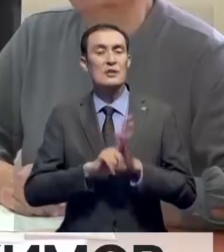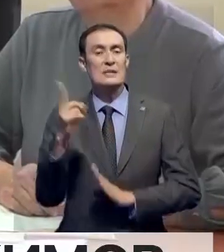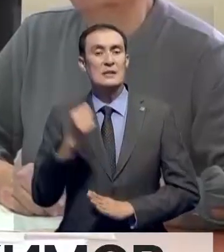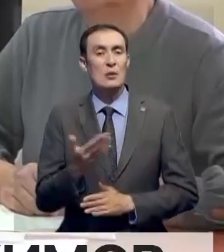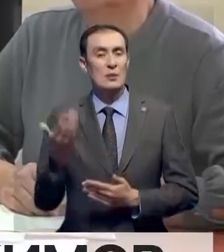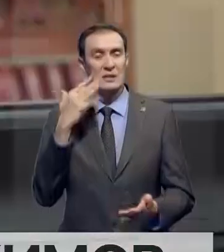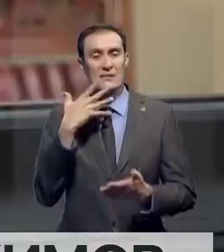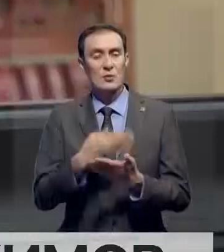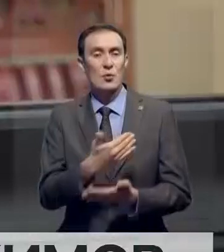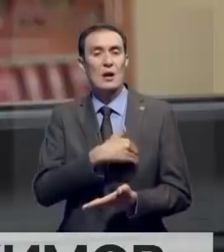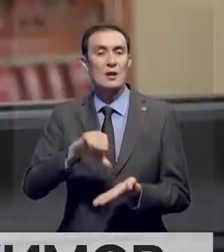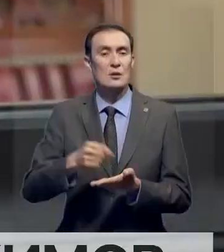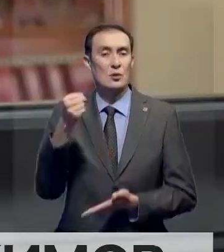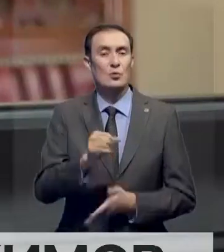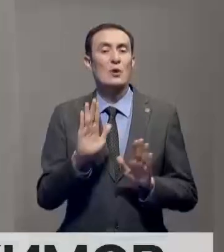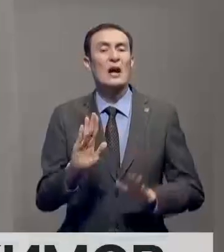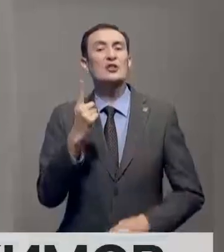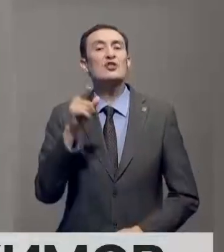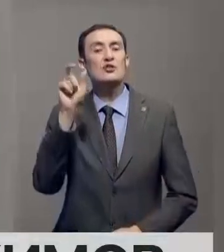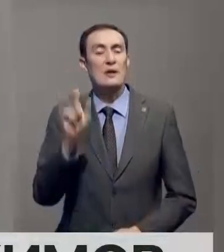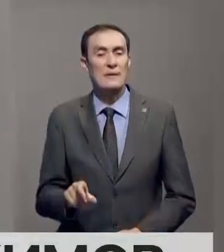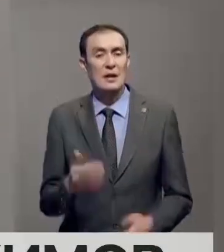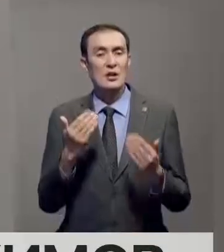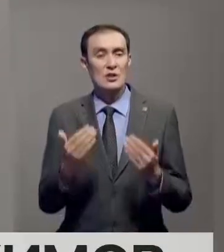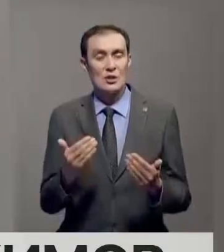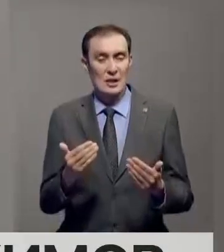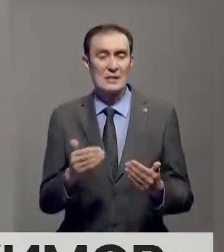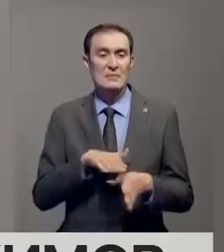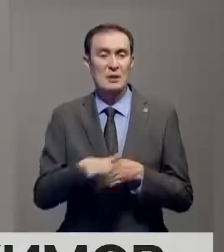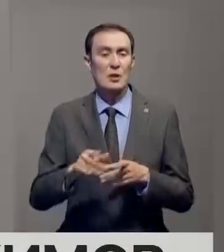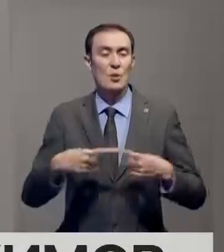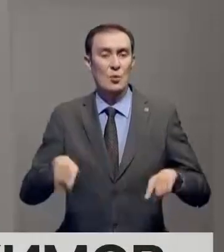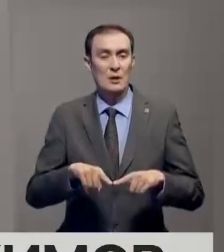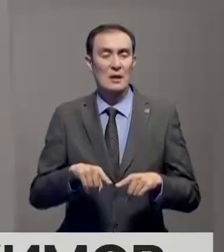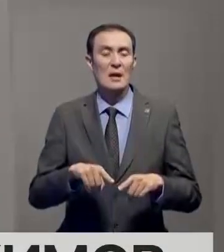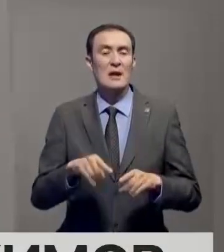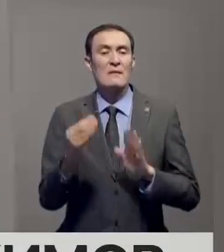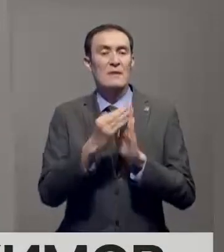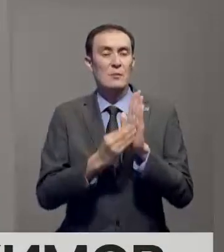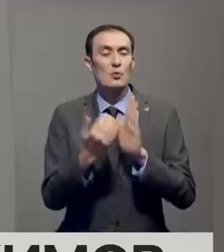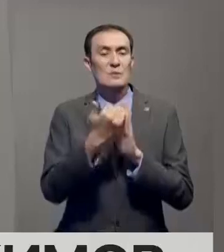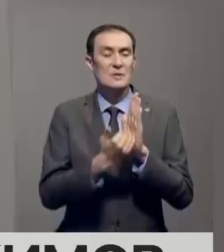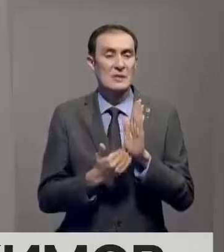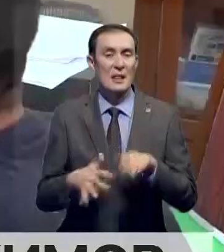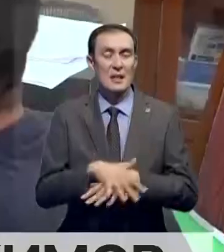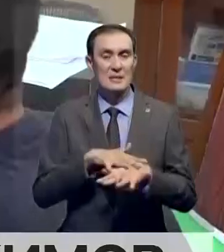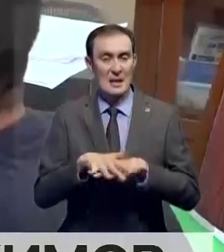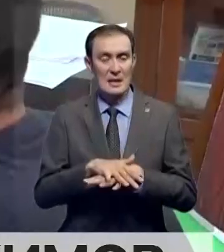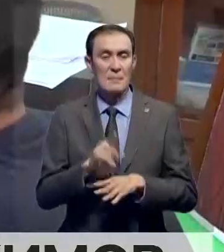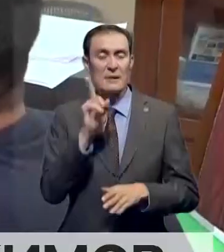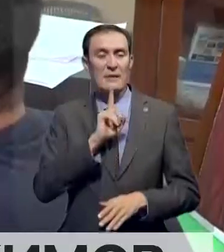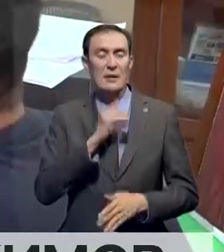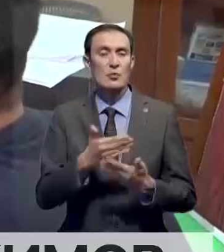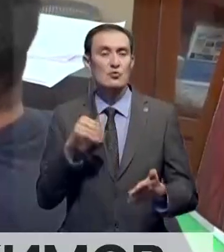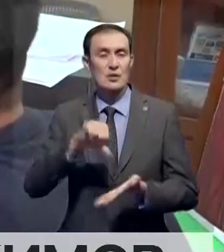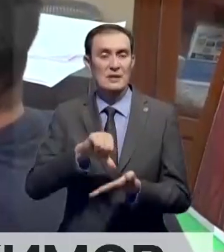Пока свою кандидатуру выдвинул только один человек. Сейчас местные исполнительные органы формируют списки избирателей. Предварительно